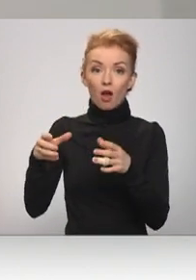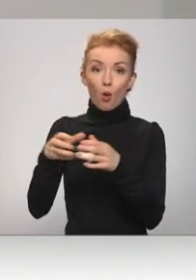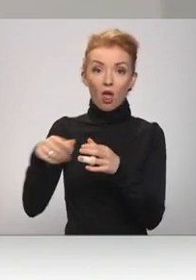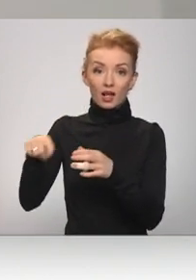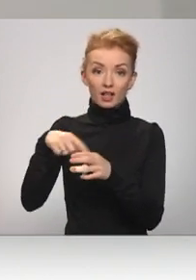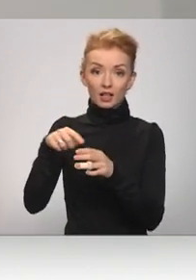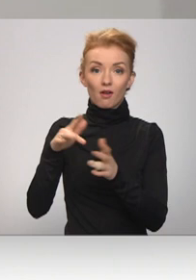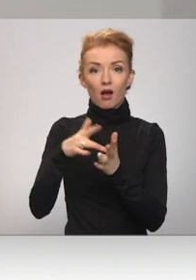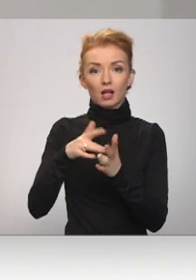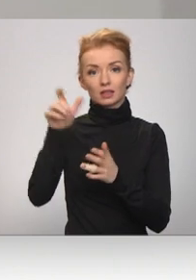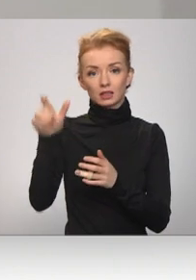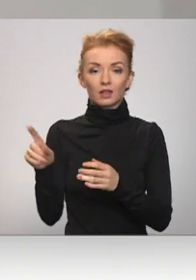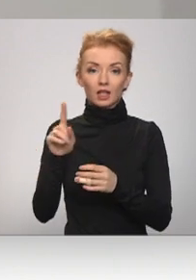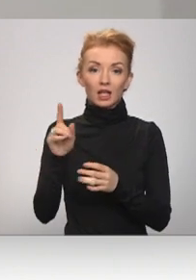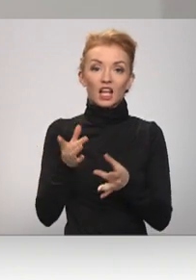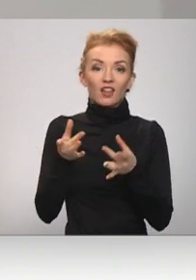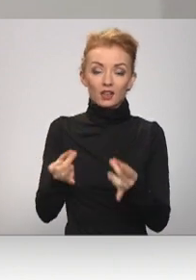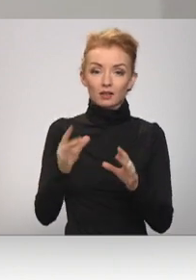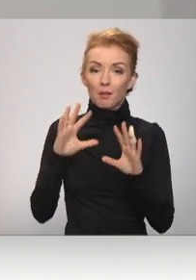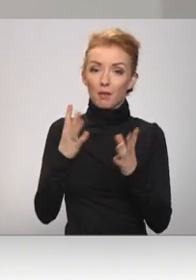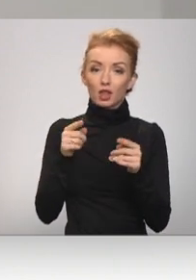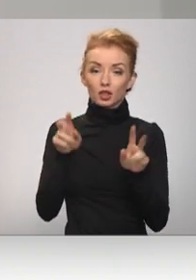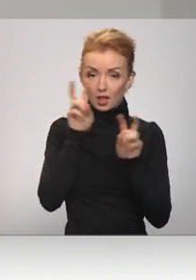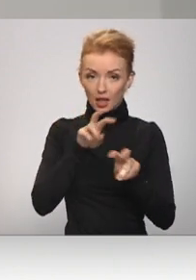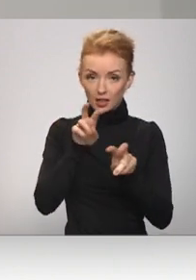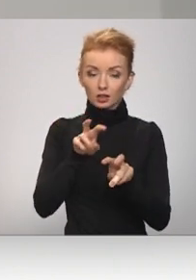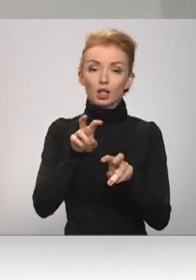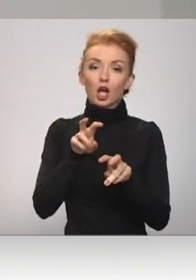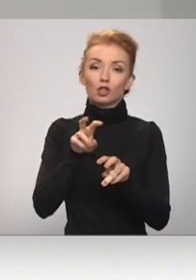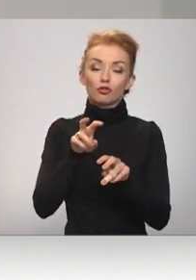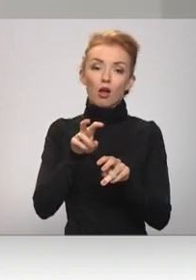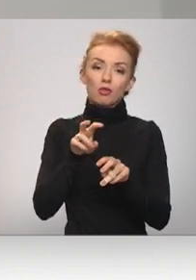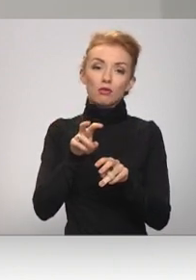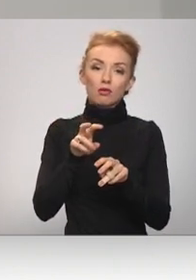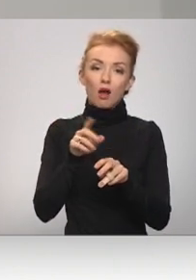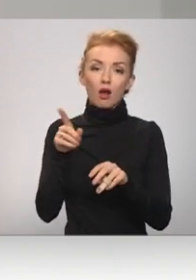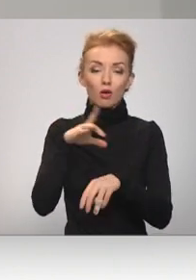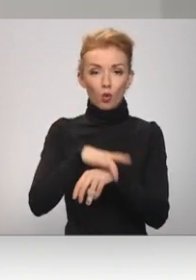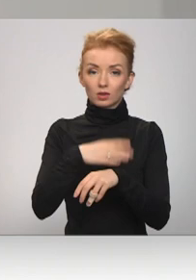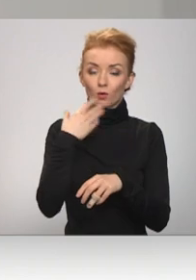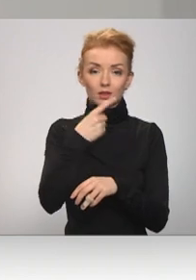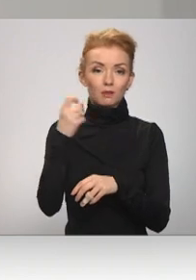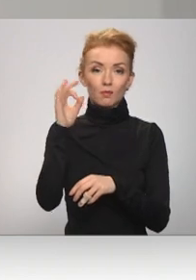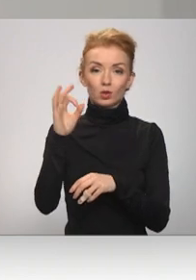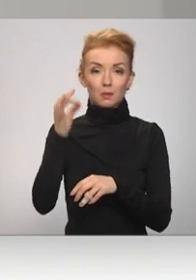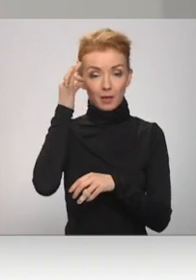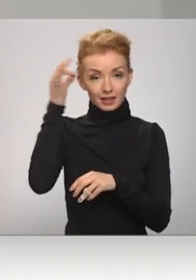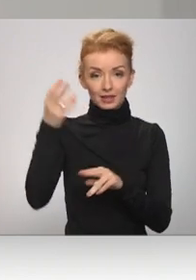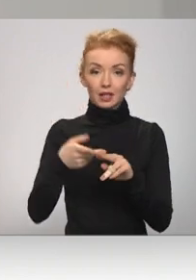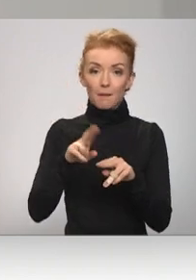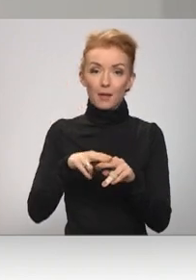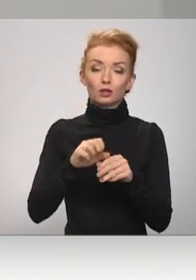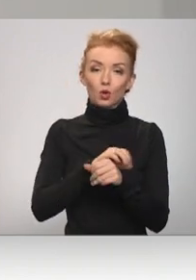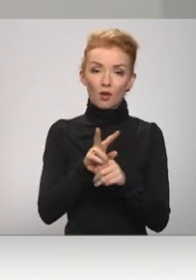cilvēks būtu inficēts, bet nu, šita testēšana ir nav 100% precīza, tāpēc